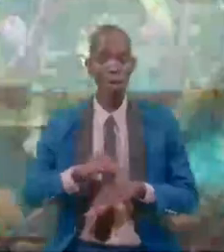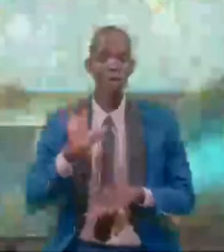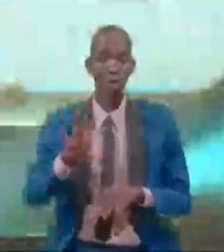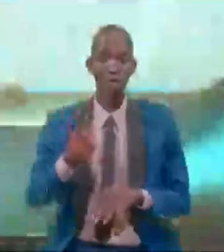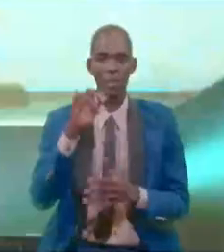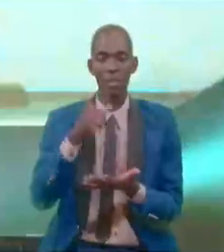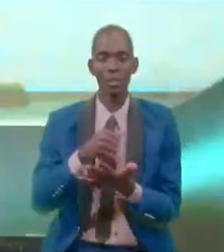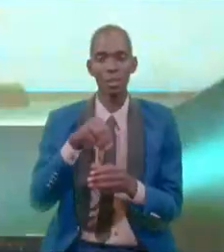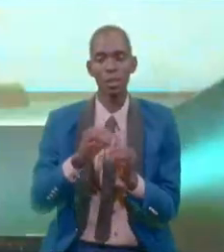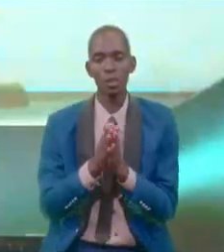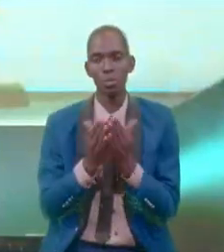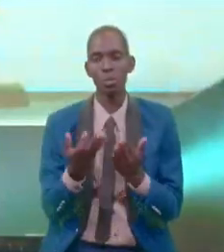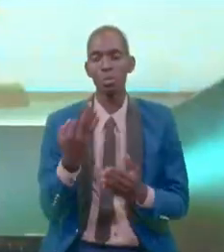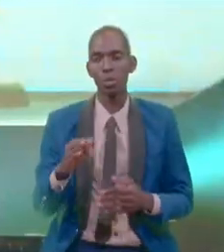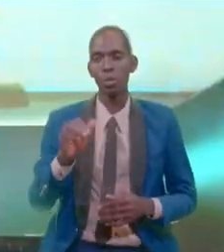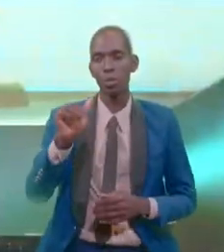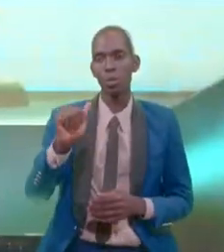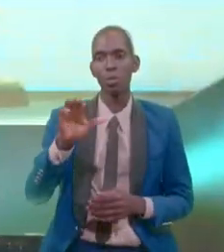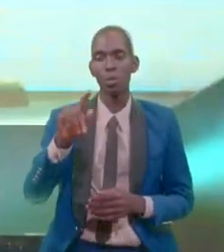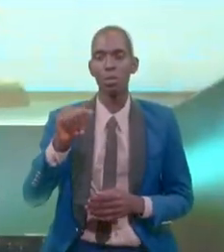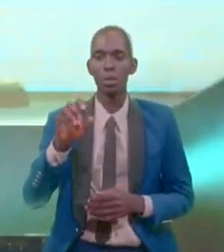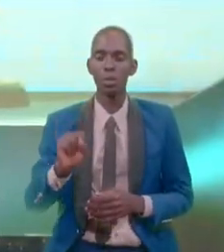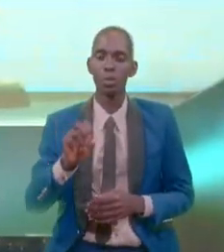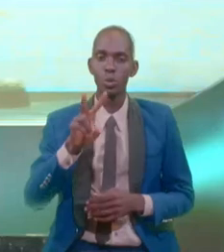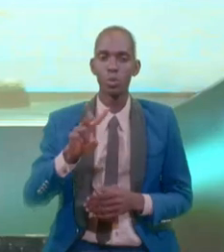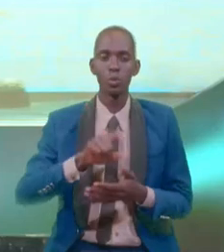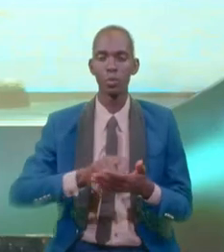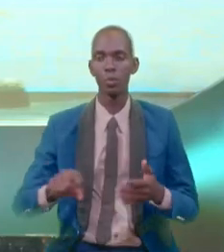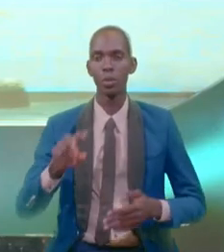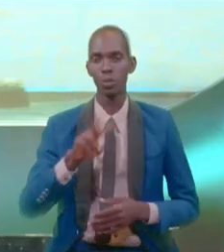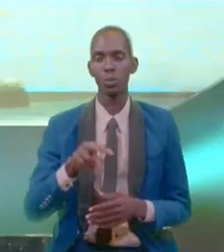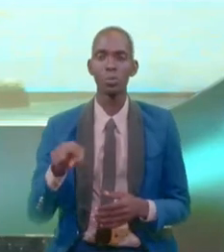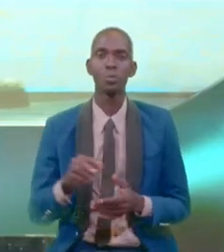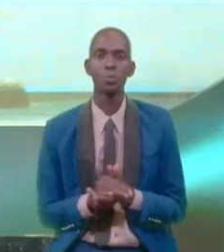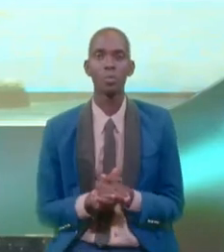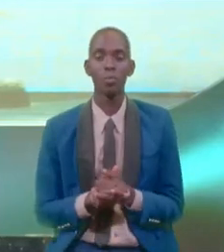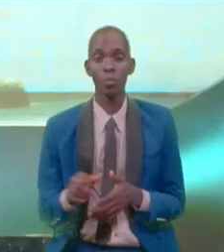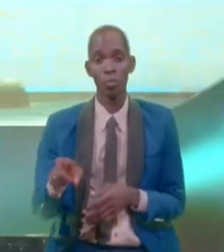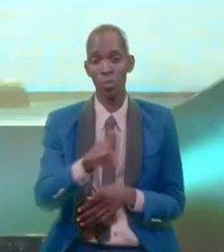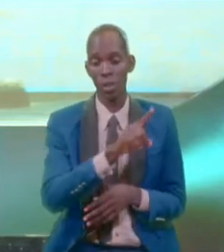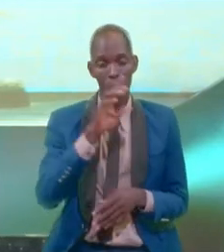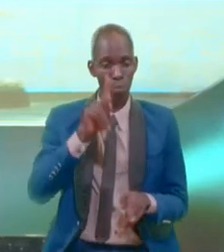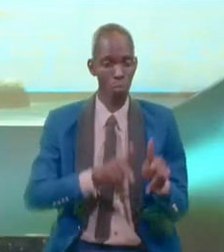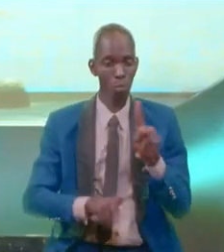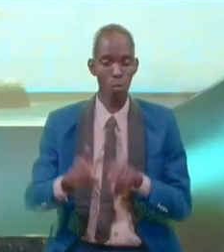Actes des Apôtres. Actes chapitre 2, le verset